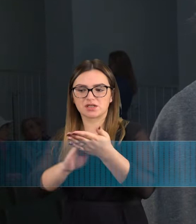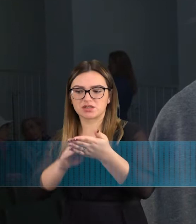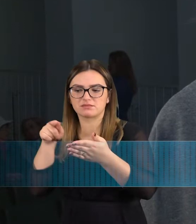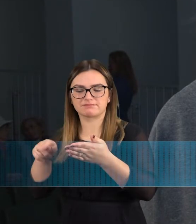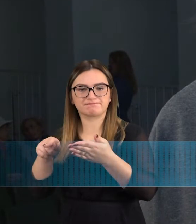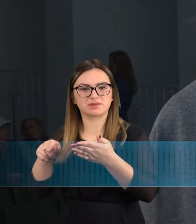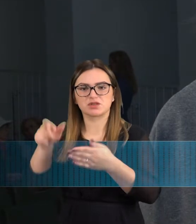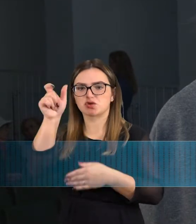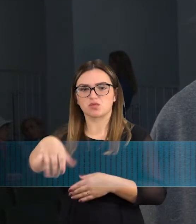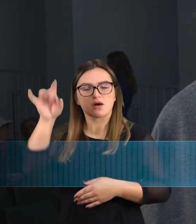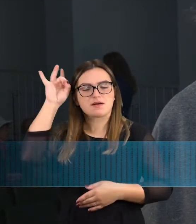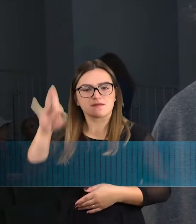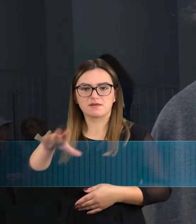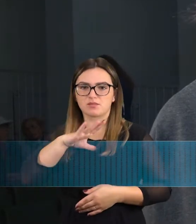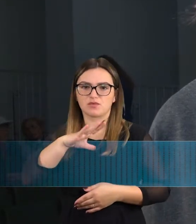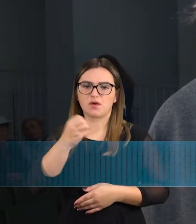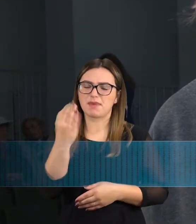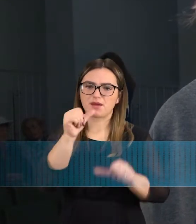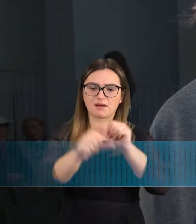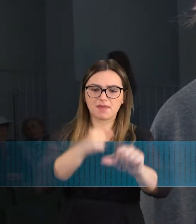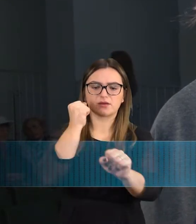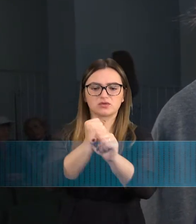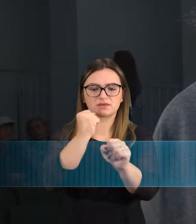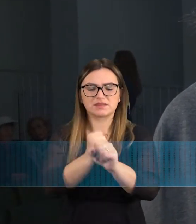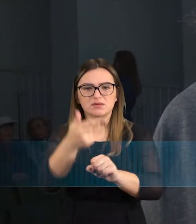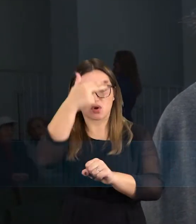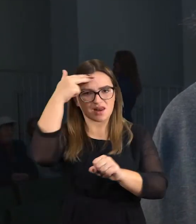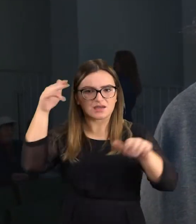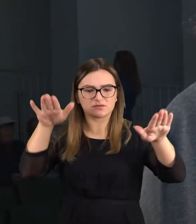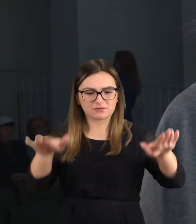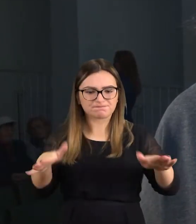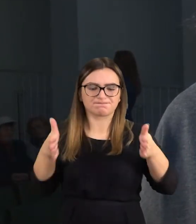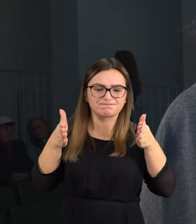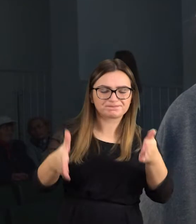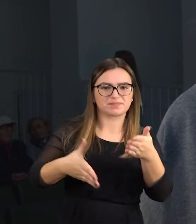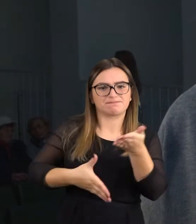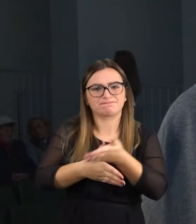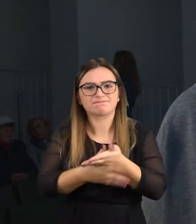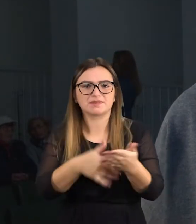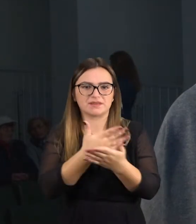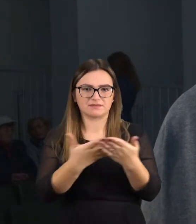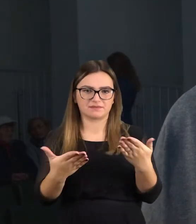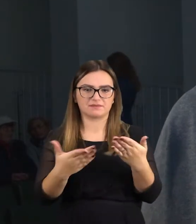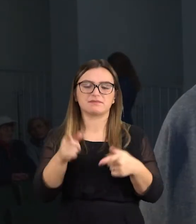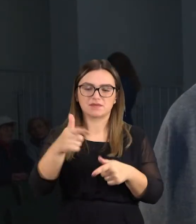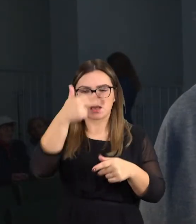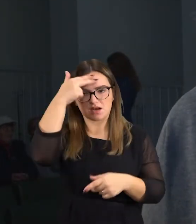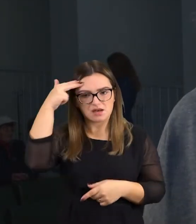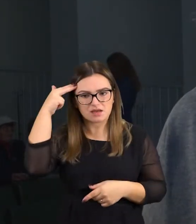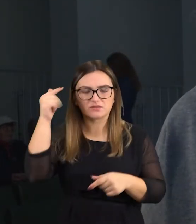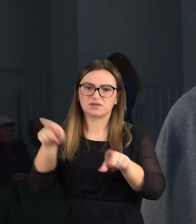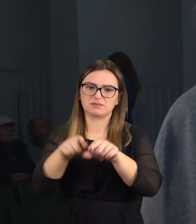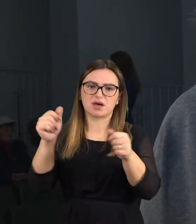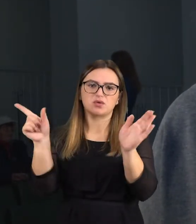iškiliausia asmenybė, kuri 15 metų dirbo absoliučiai visose Lietuvos radijo reikalingose srityse. Ir Lietuvoje tikrai